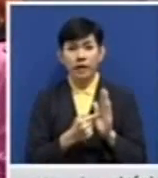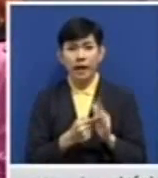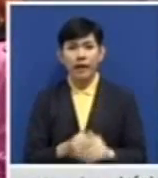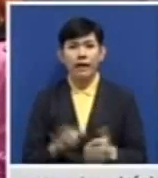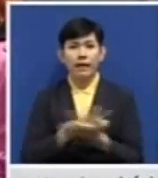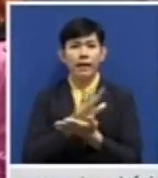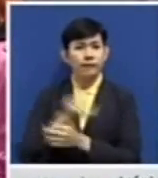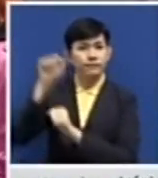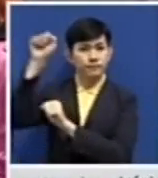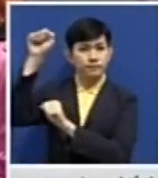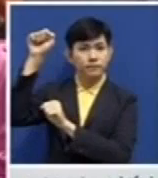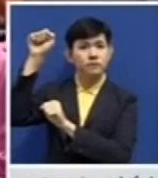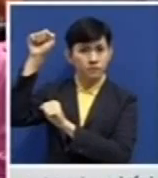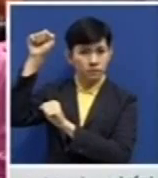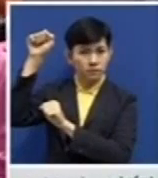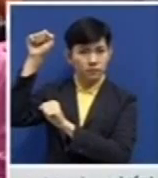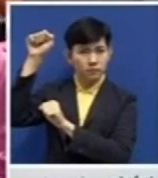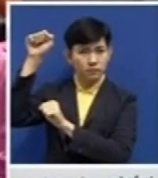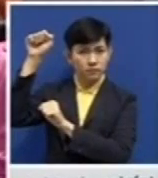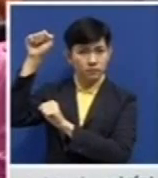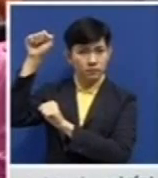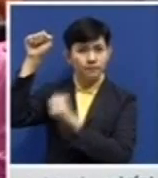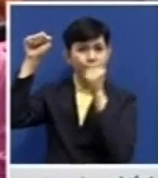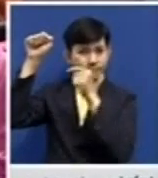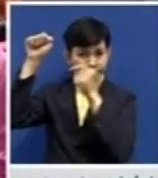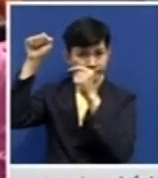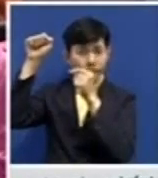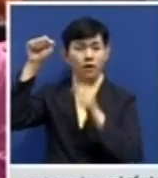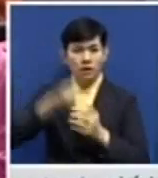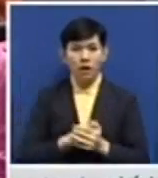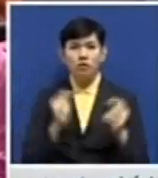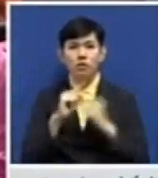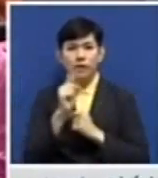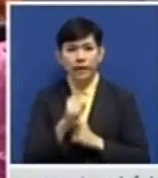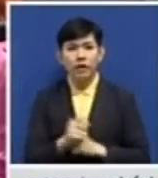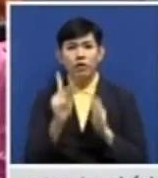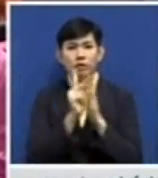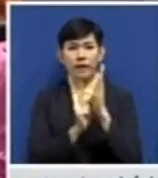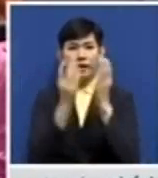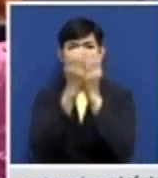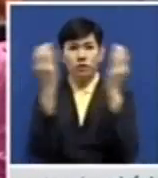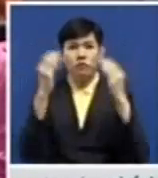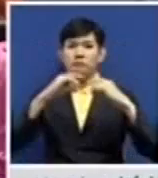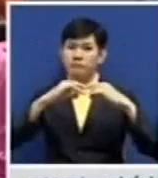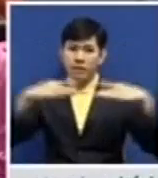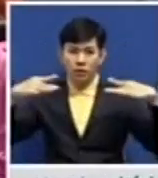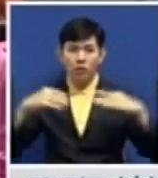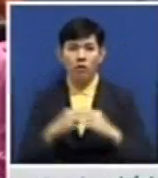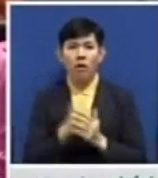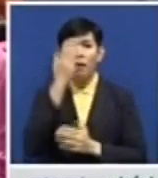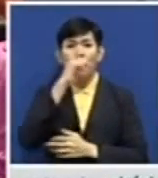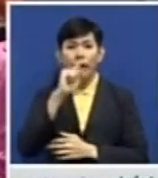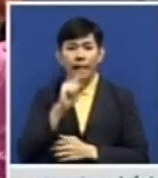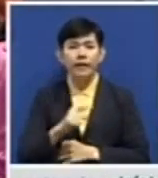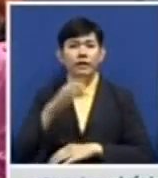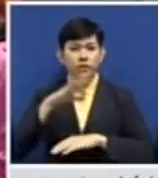งนี้ฮะอันนี้ผมย้ำอีกครั้งนะฮะว่าตรงนี้ขัดต่อรัฐธรรมนูญเพราะว่าต้องประกาศสถานภาพน